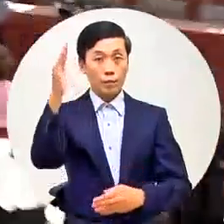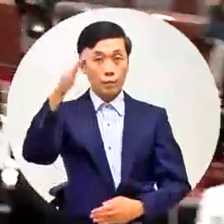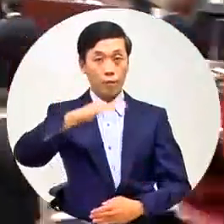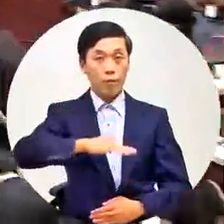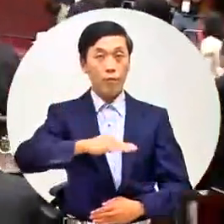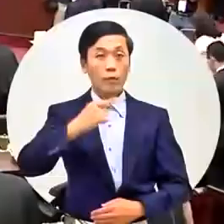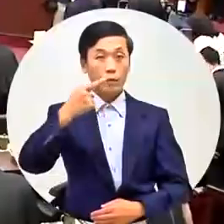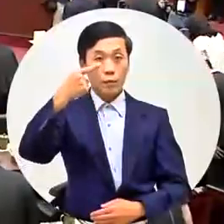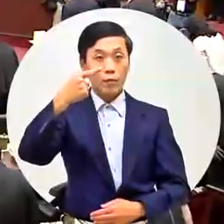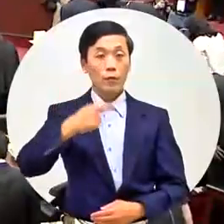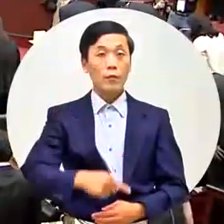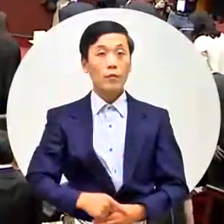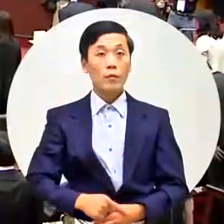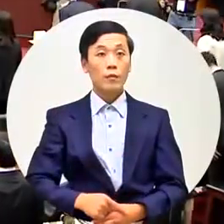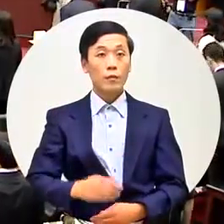再鞠躬，